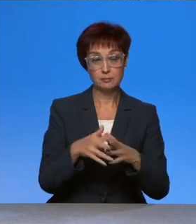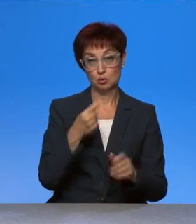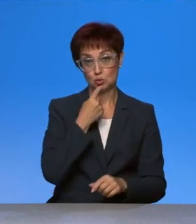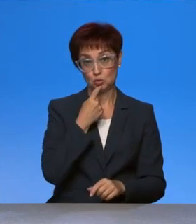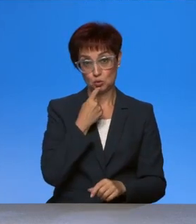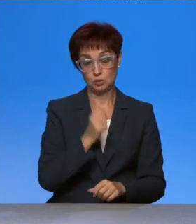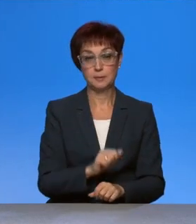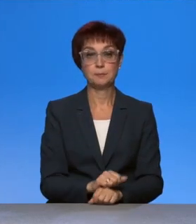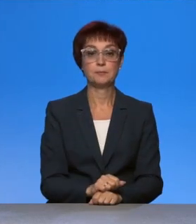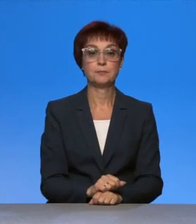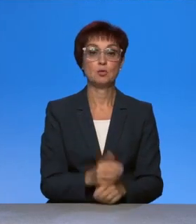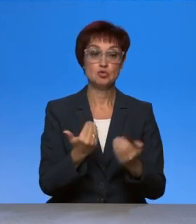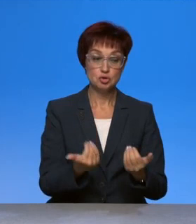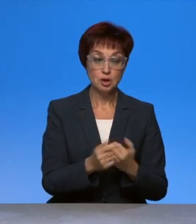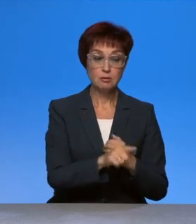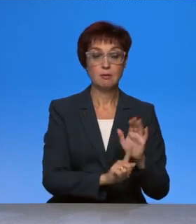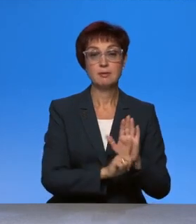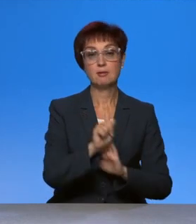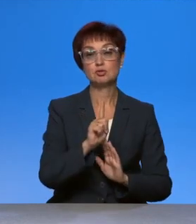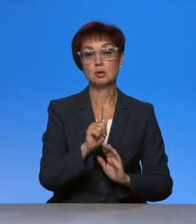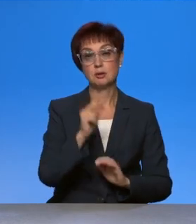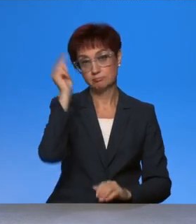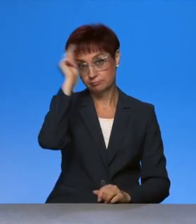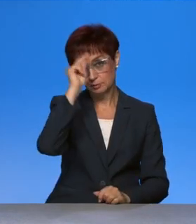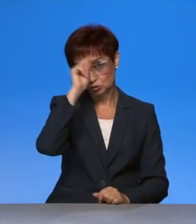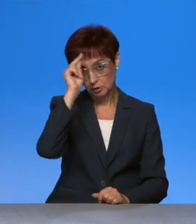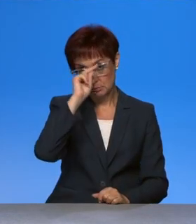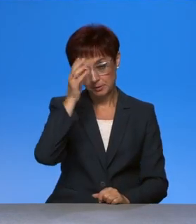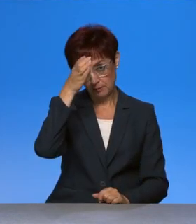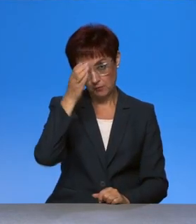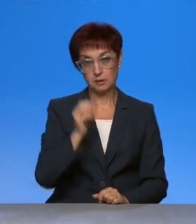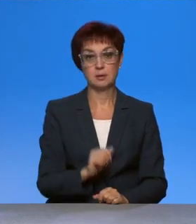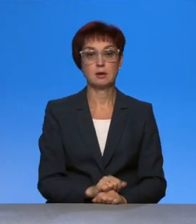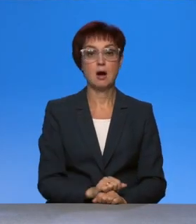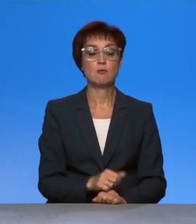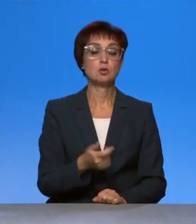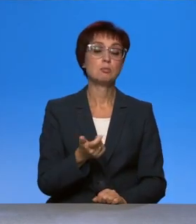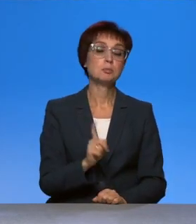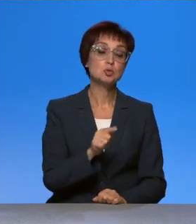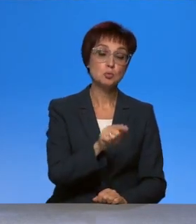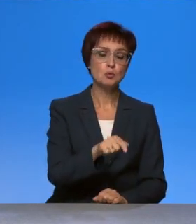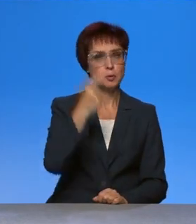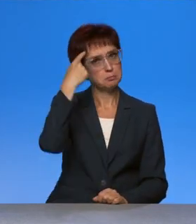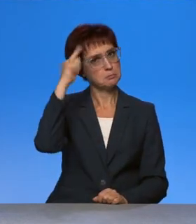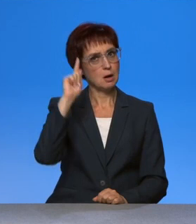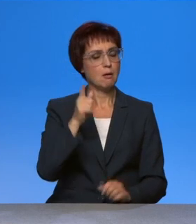Николай Николаевич, а вот откуда у вас родилась идея изучать этот регион? Что вы для